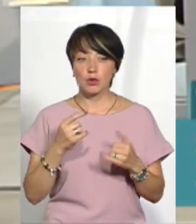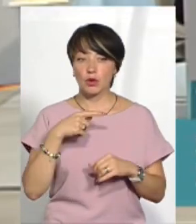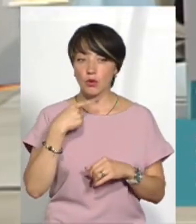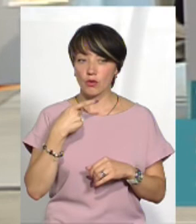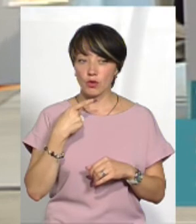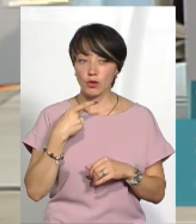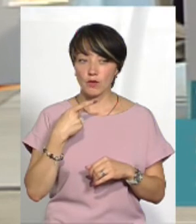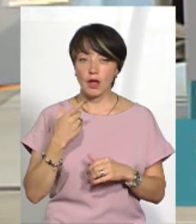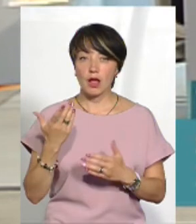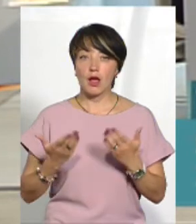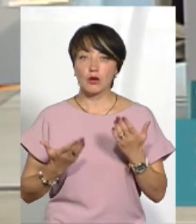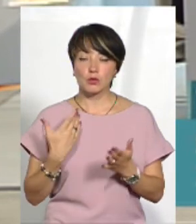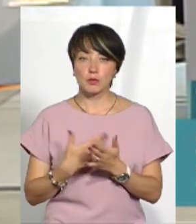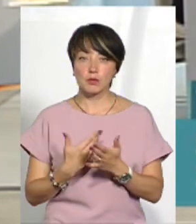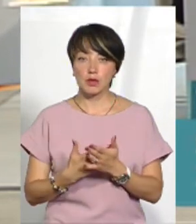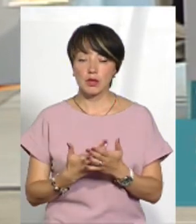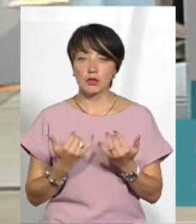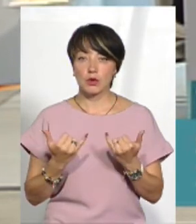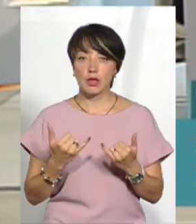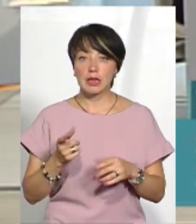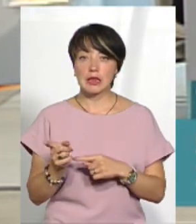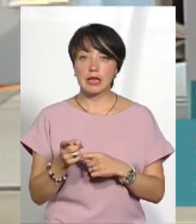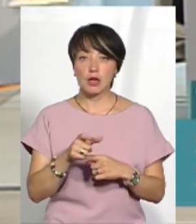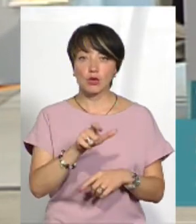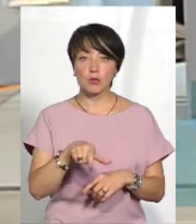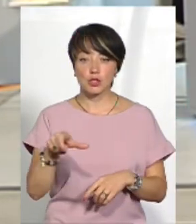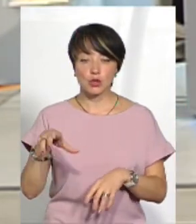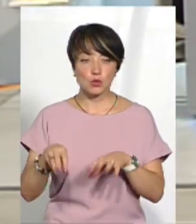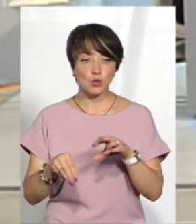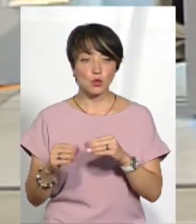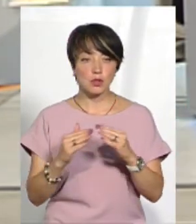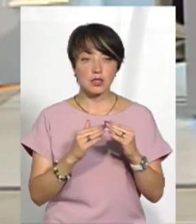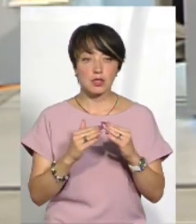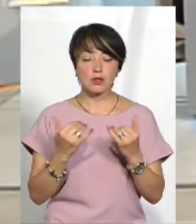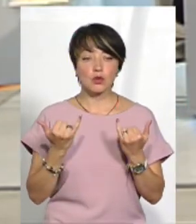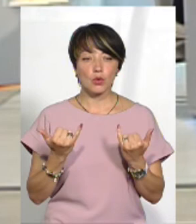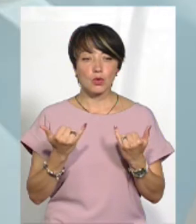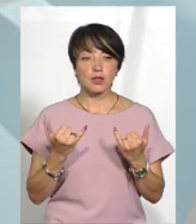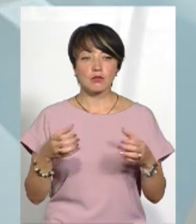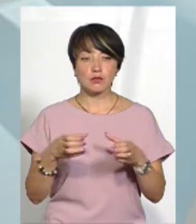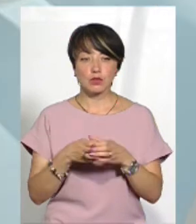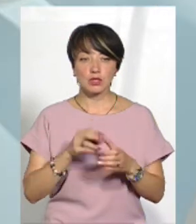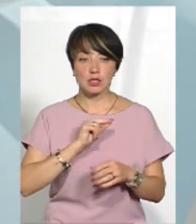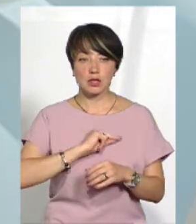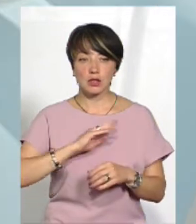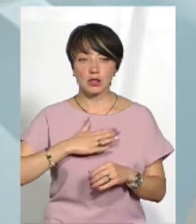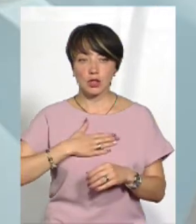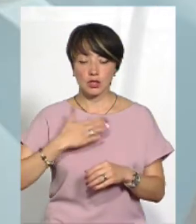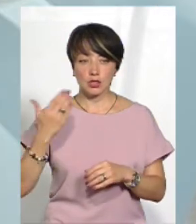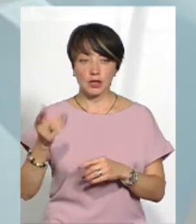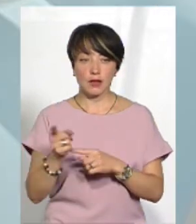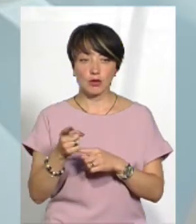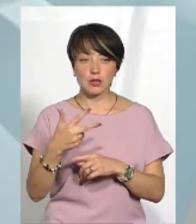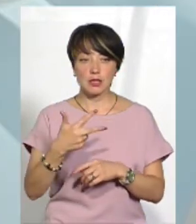говорив. Якщо взяти сьогодні тернопільчан, наших сусідів, сьогодні в штаті наших